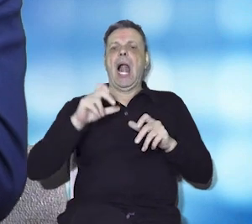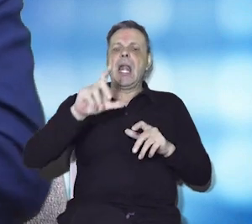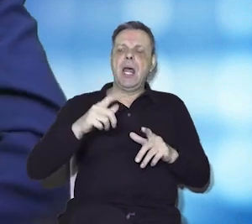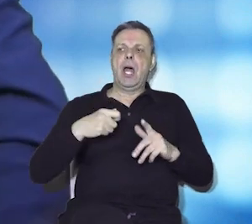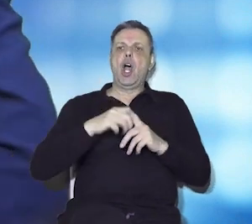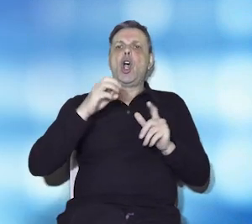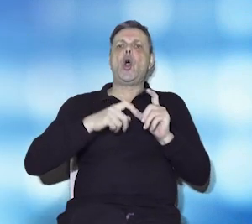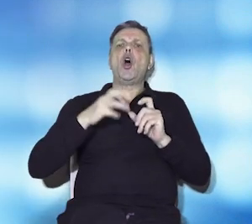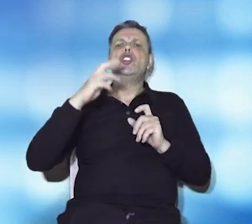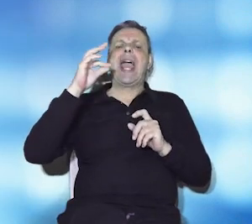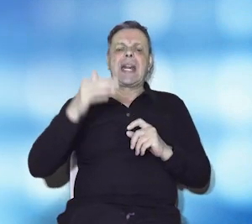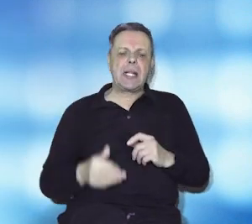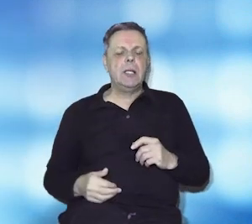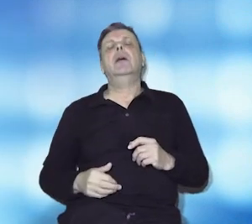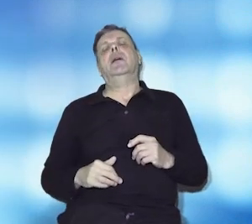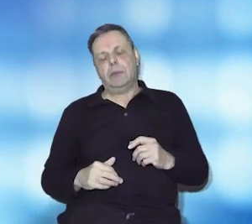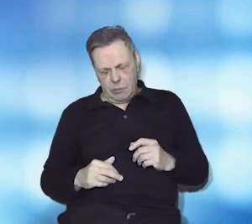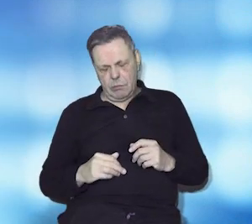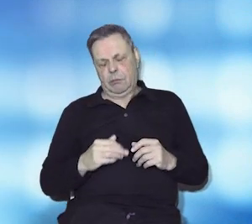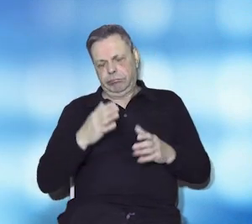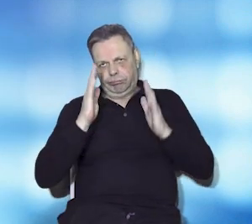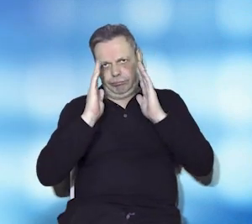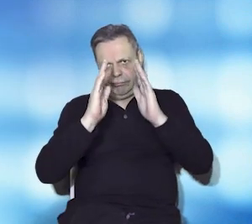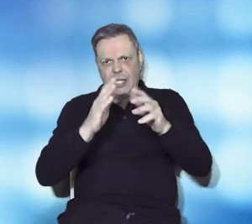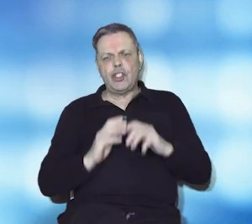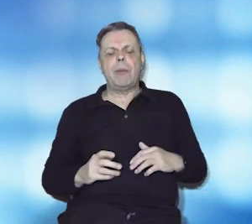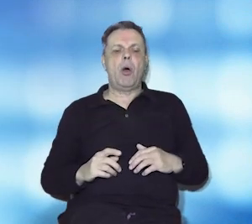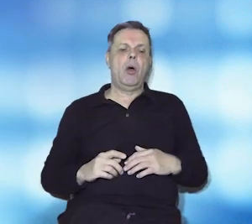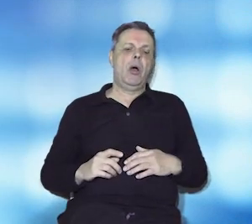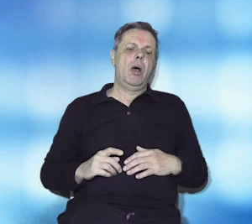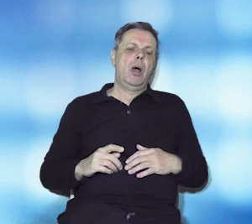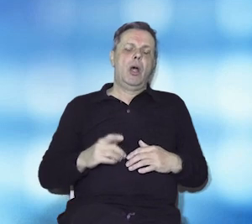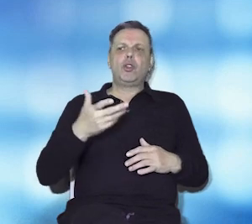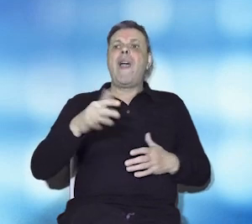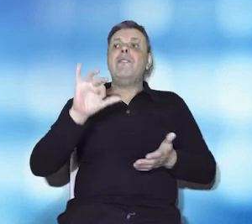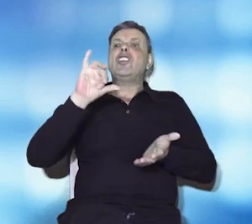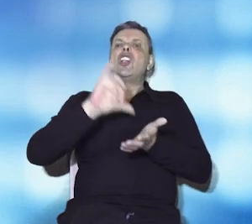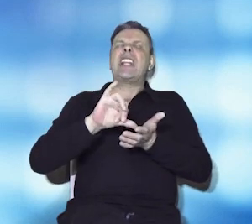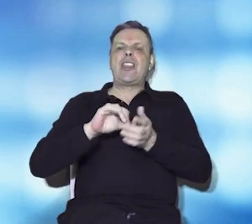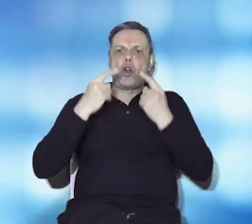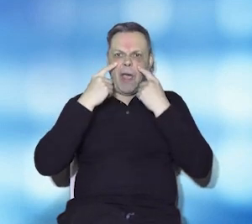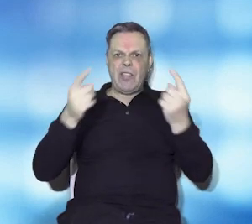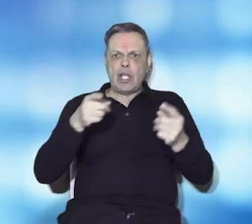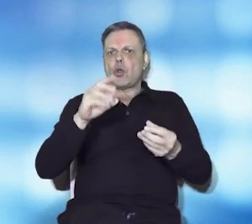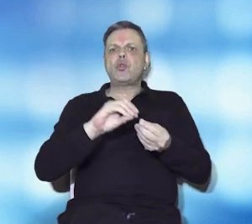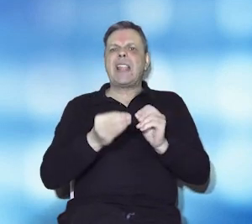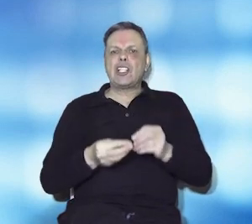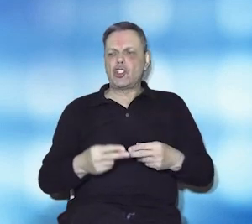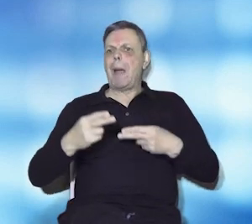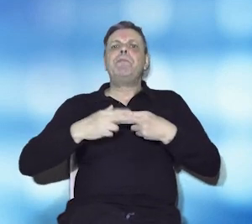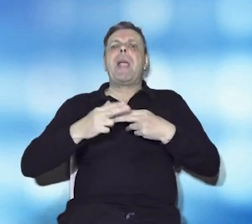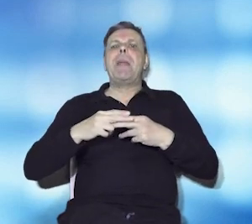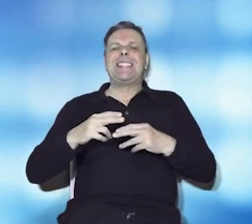ići na to? Ići ćemo također u tom smjeru. Naša, čak ne bih rekao dugoročna, već neka srednjoročna vizija su ta tržišta Bliskog